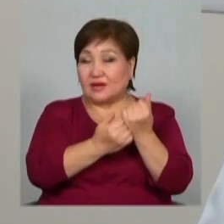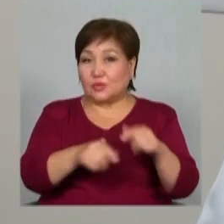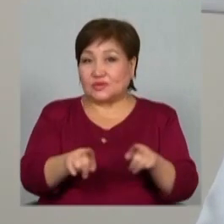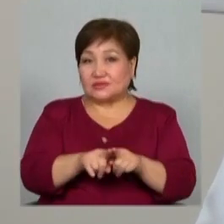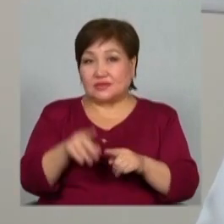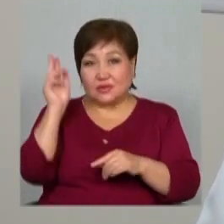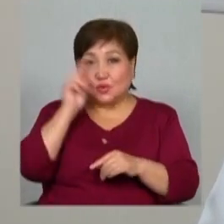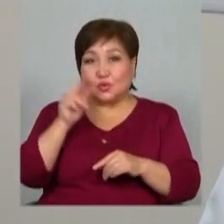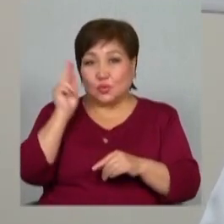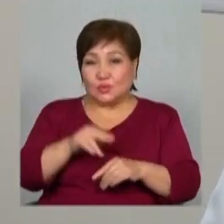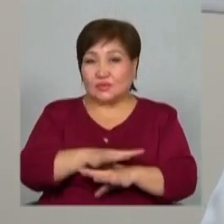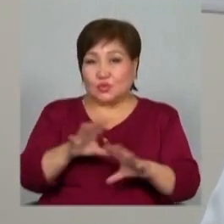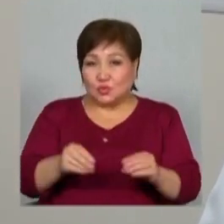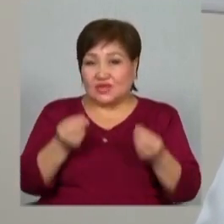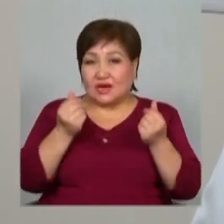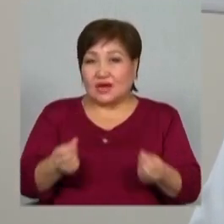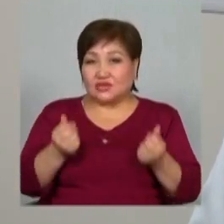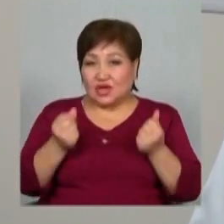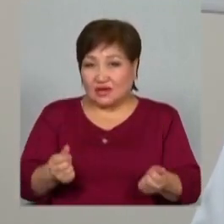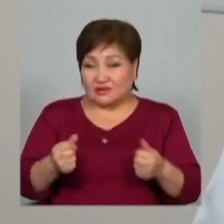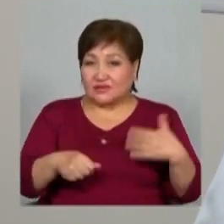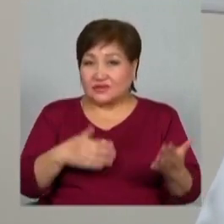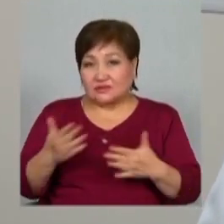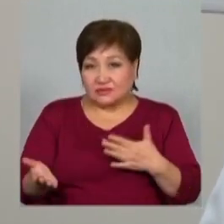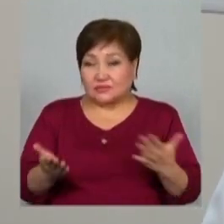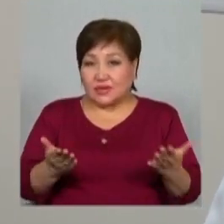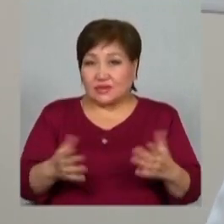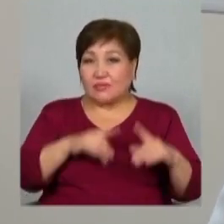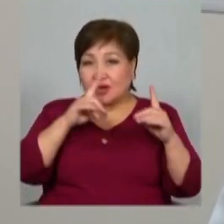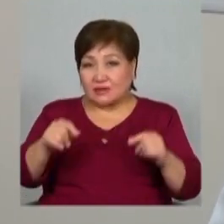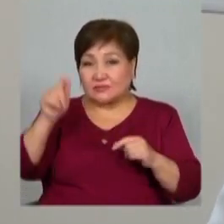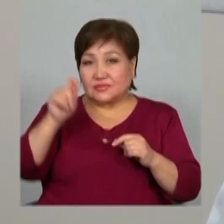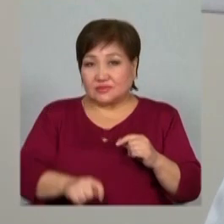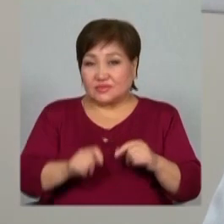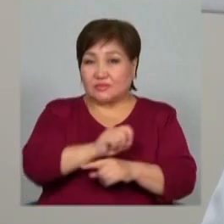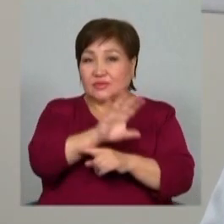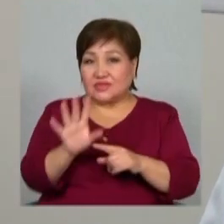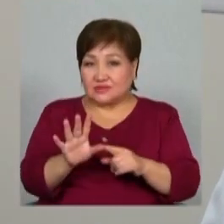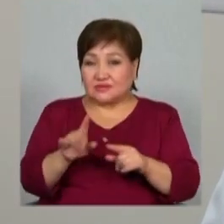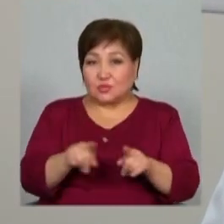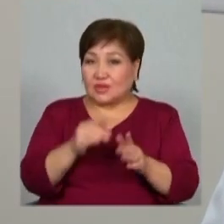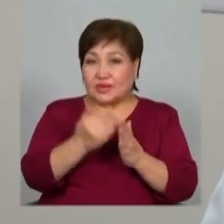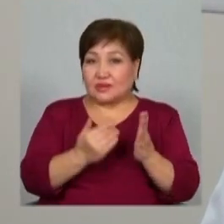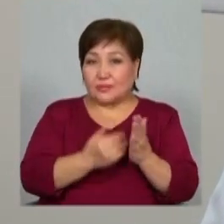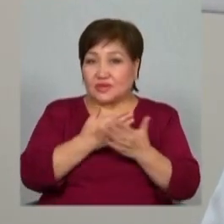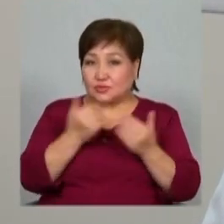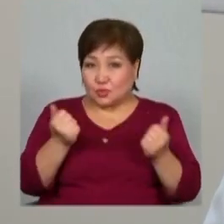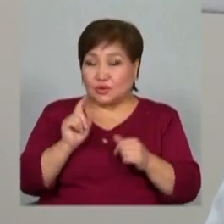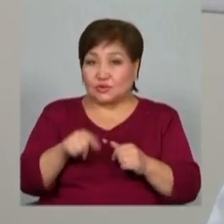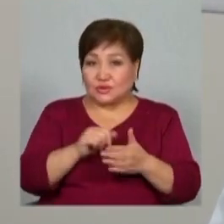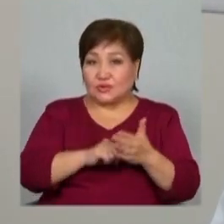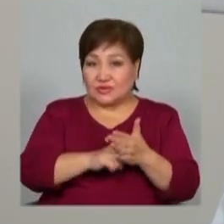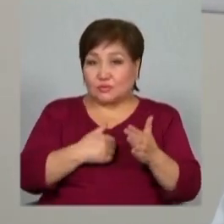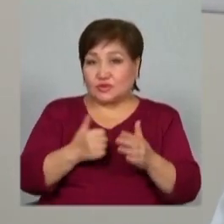оқуын бүкіл жандай қаражат барып келген бәрін қамтамасыз ететін программа жоқ. Сол себептен ол бағдарламамен